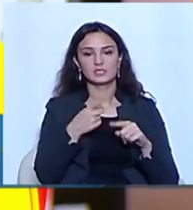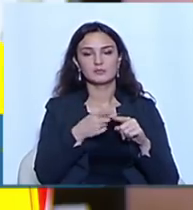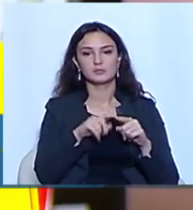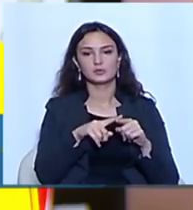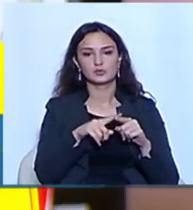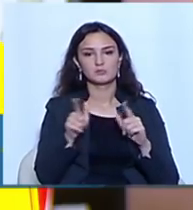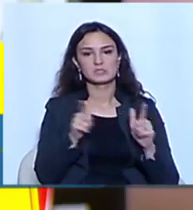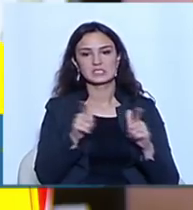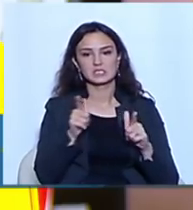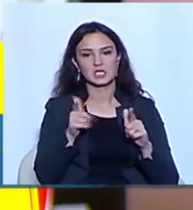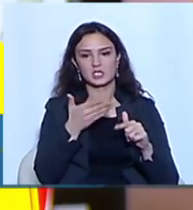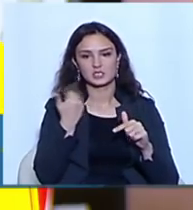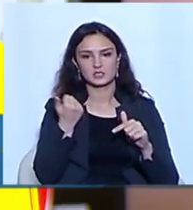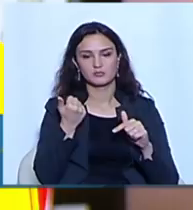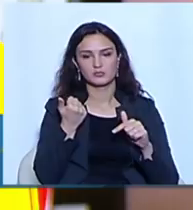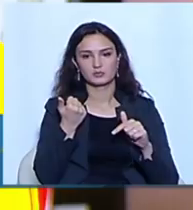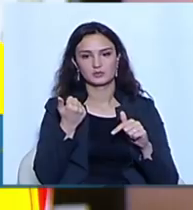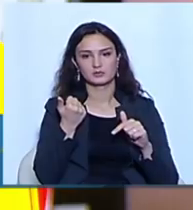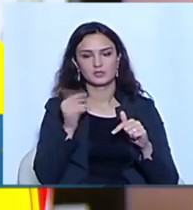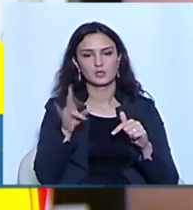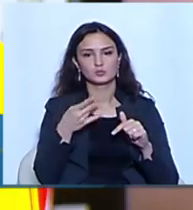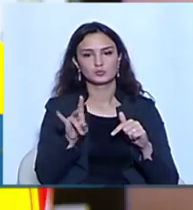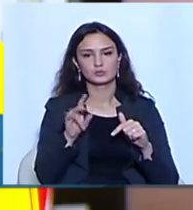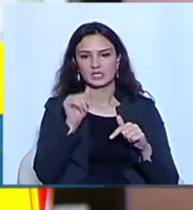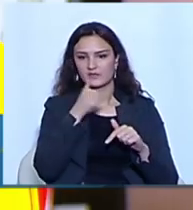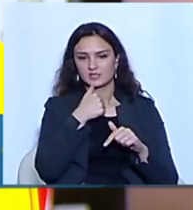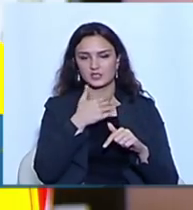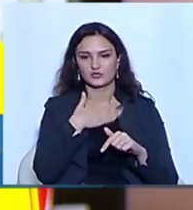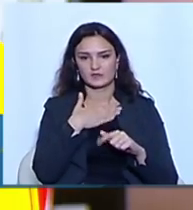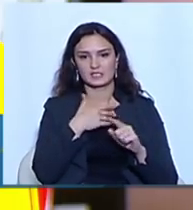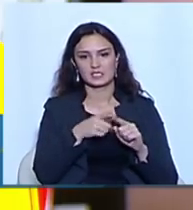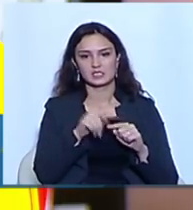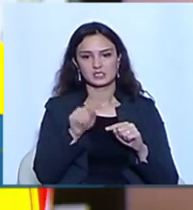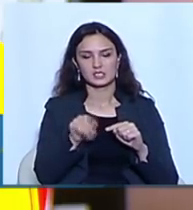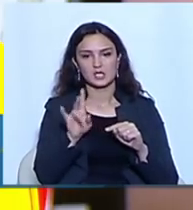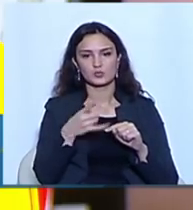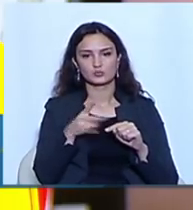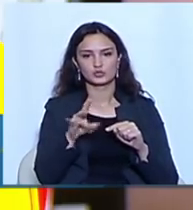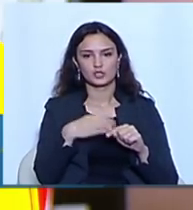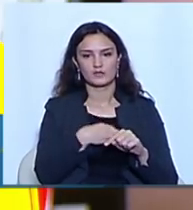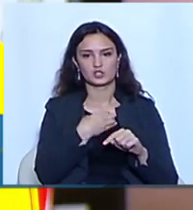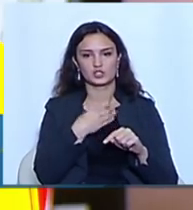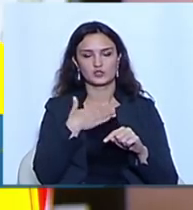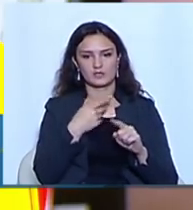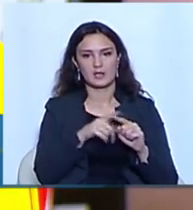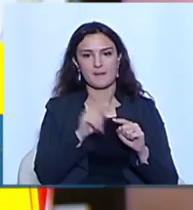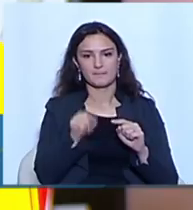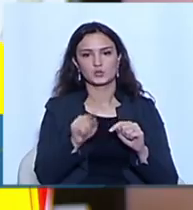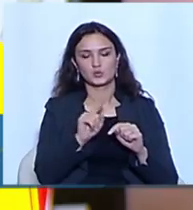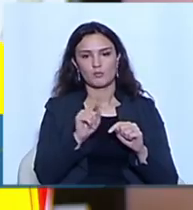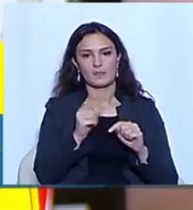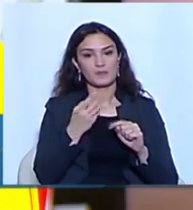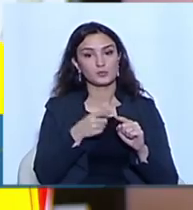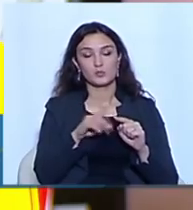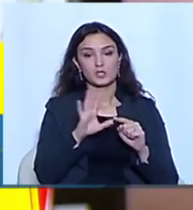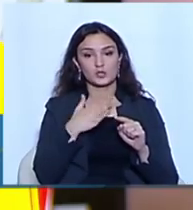ამიტომ ზა რეცეპტი არ არსებობს. არ უნდა დაგვეზაროს ჩვენ ეს. არ უნდა შეგვეშინდეს ჩვენ ამის, რომ იმიტომ